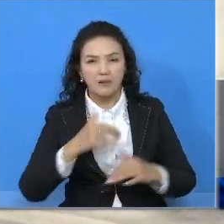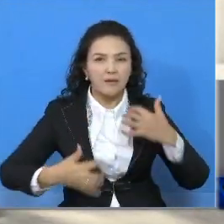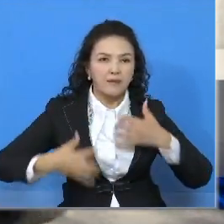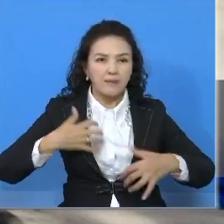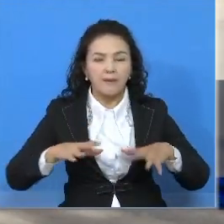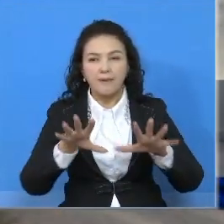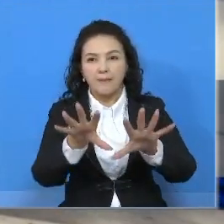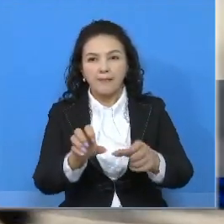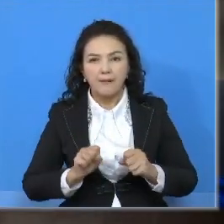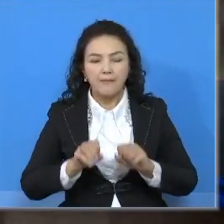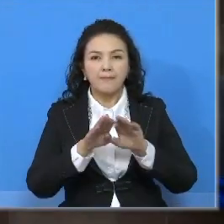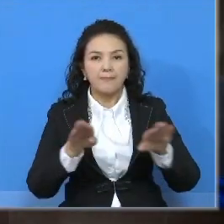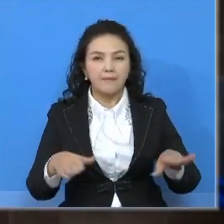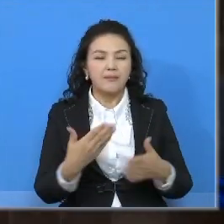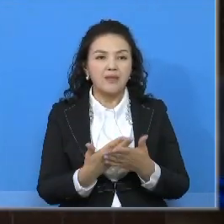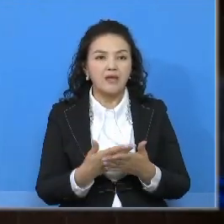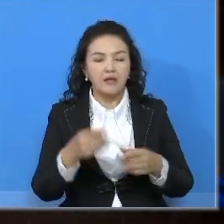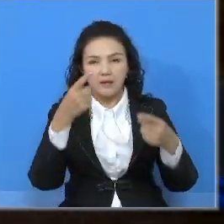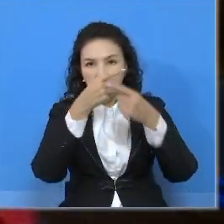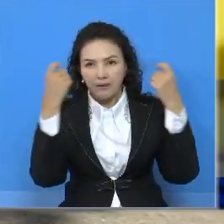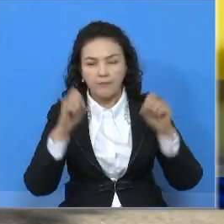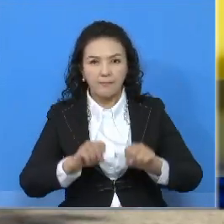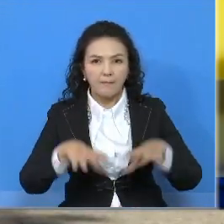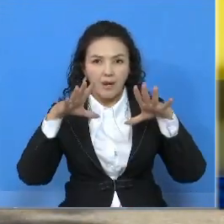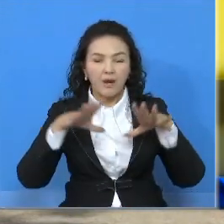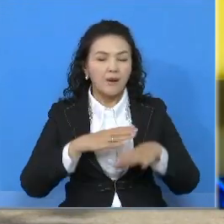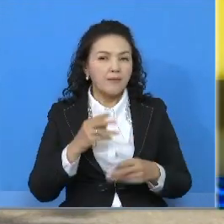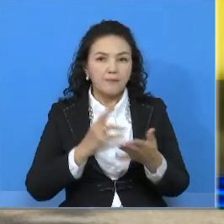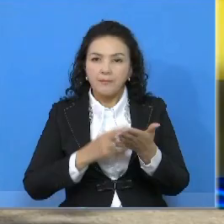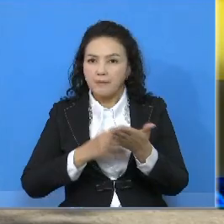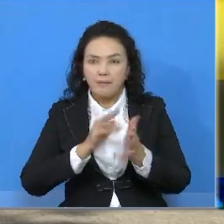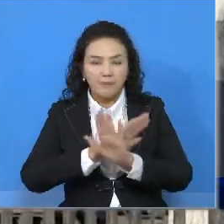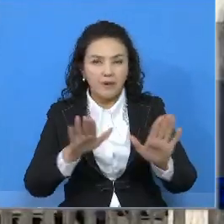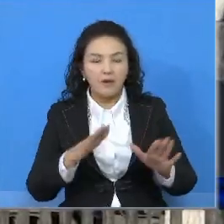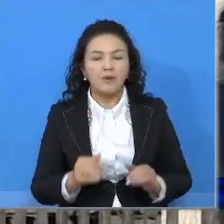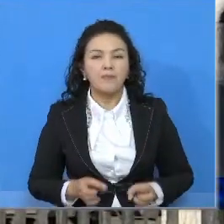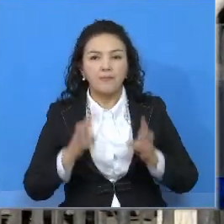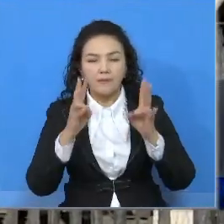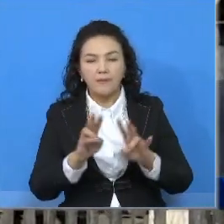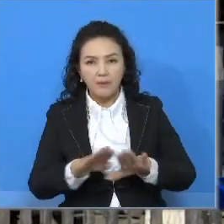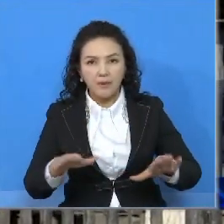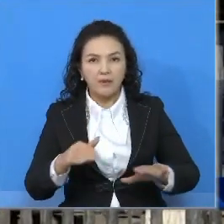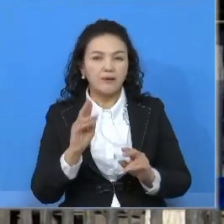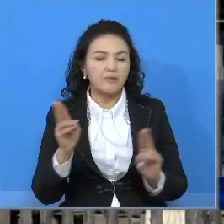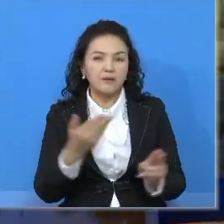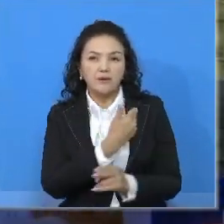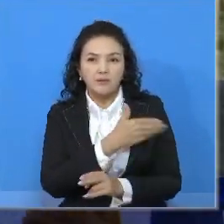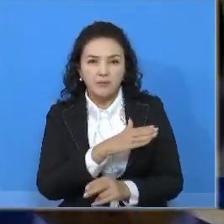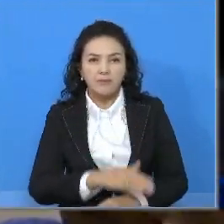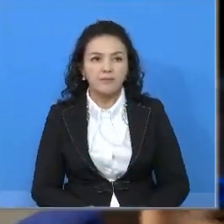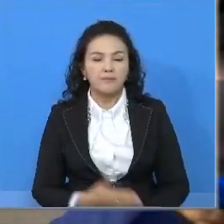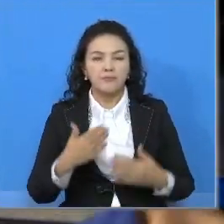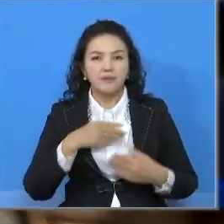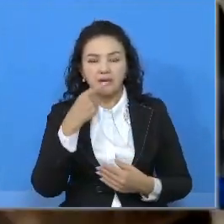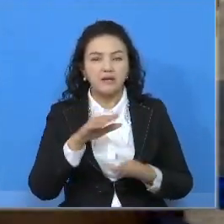бегут забирать своих детей. И хоть информация о заложенной бомбе не подтвердилась, рисковать жизнями своих чад никто не хочет. Нет,